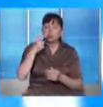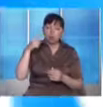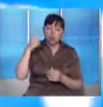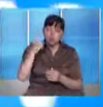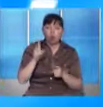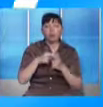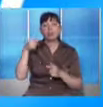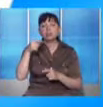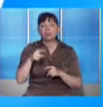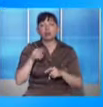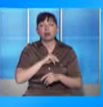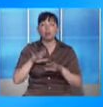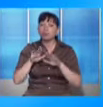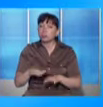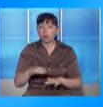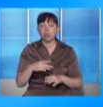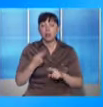Moldova?